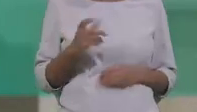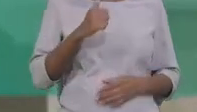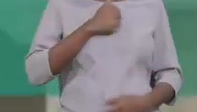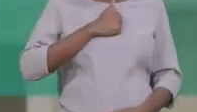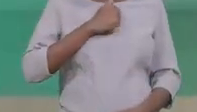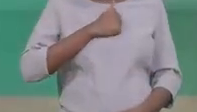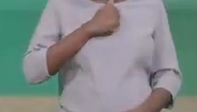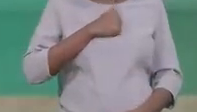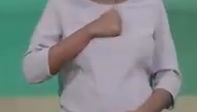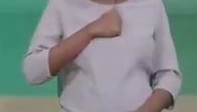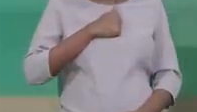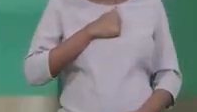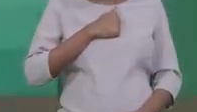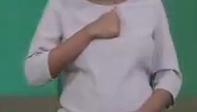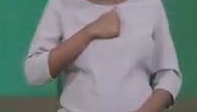Sixièmement,